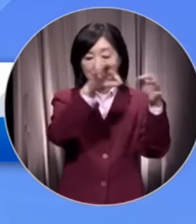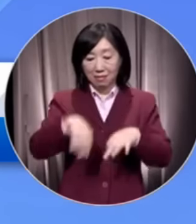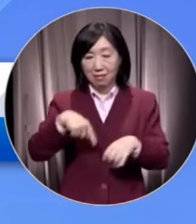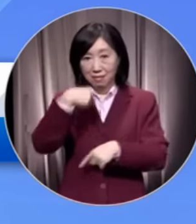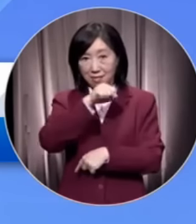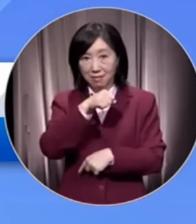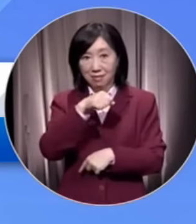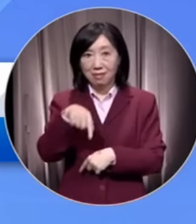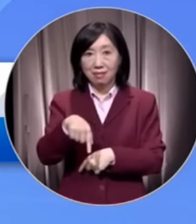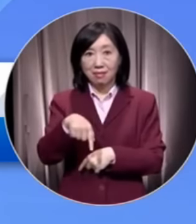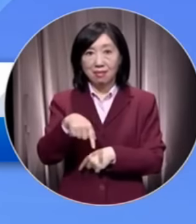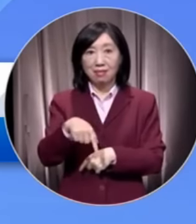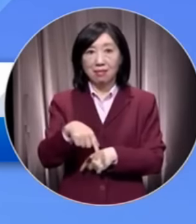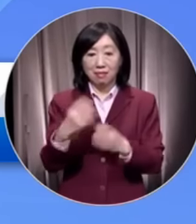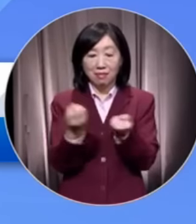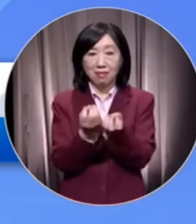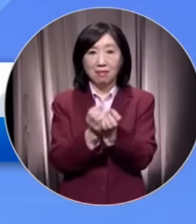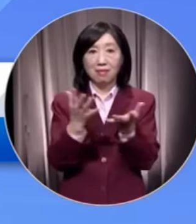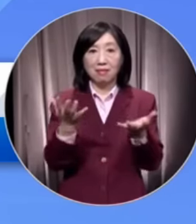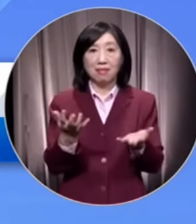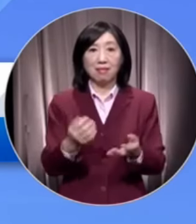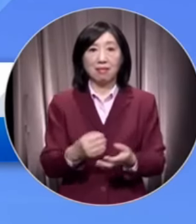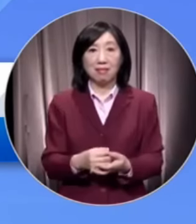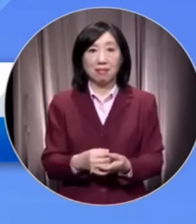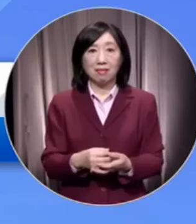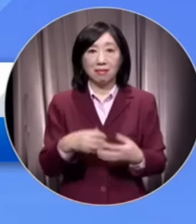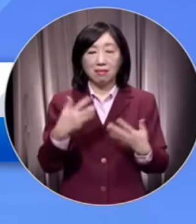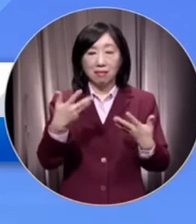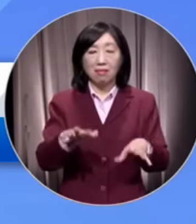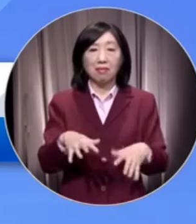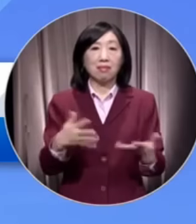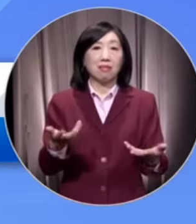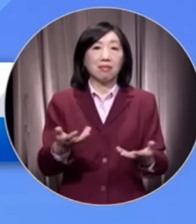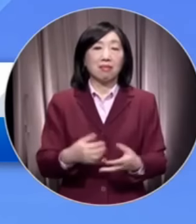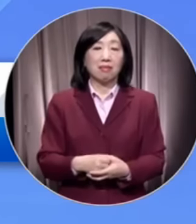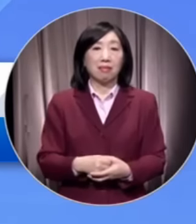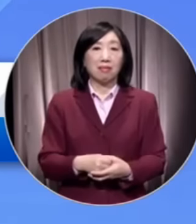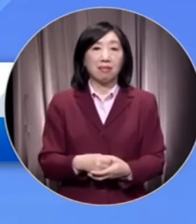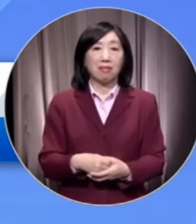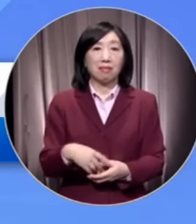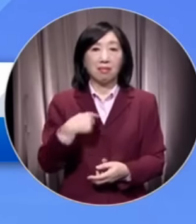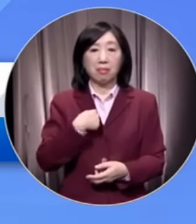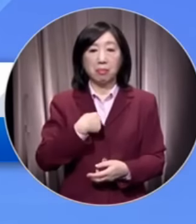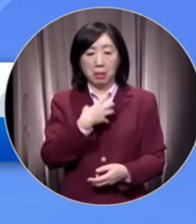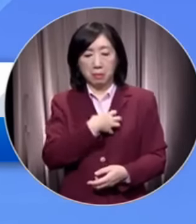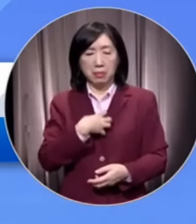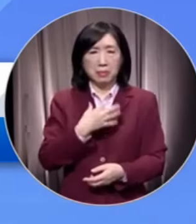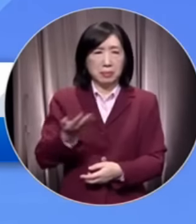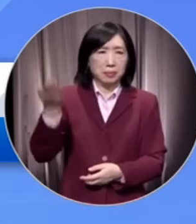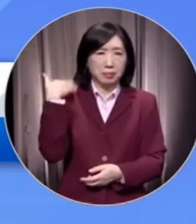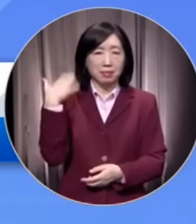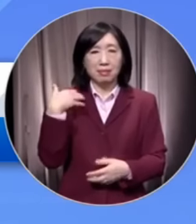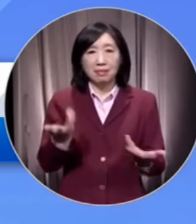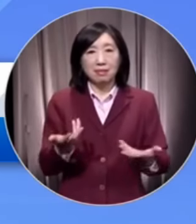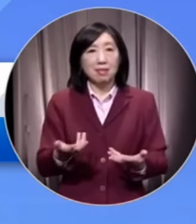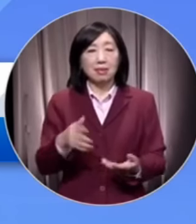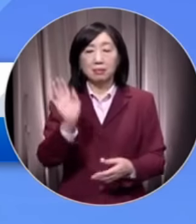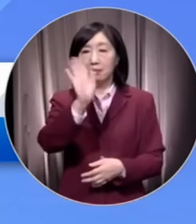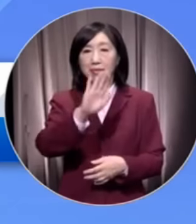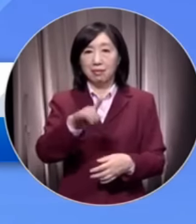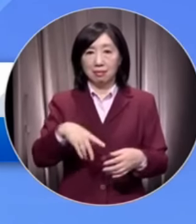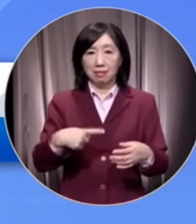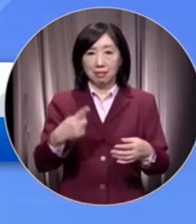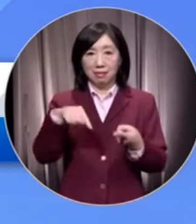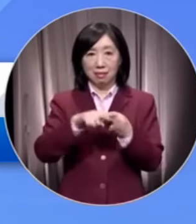辛的过程当中发生了有很多的这些差池。我们与其去抱怨过去，不如是看到未